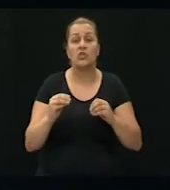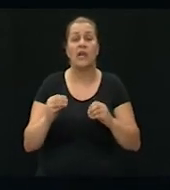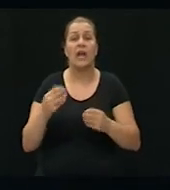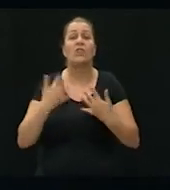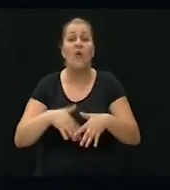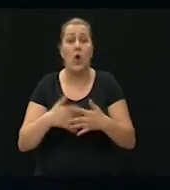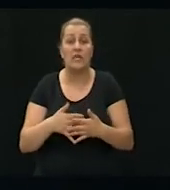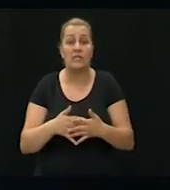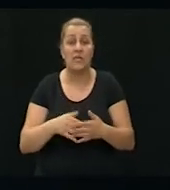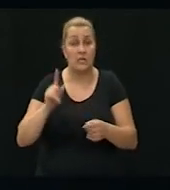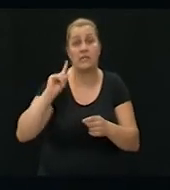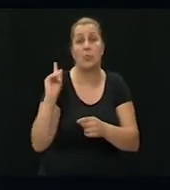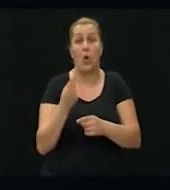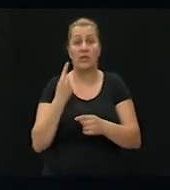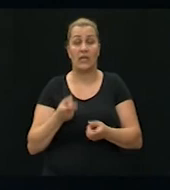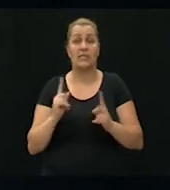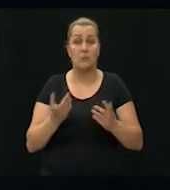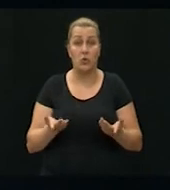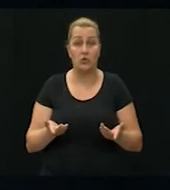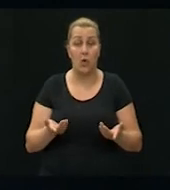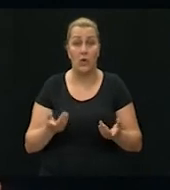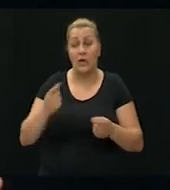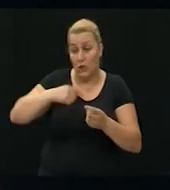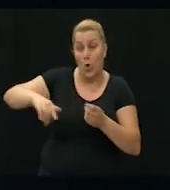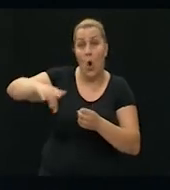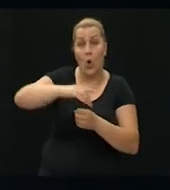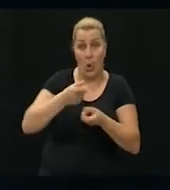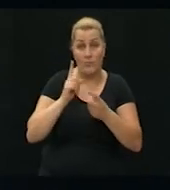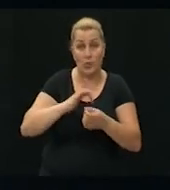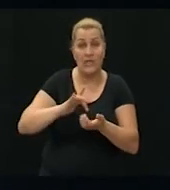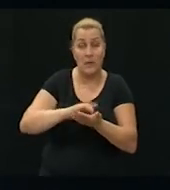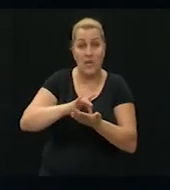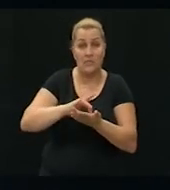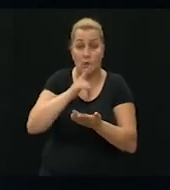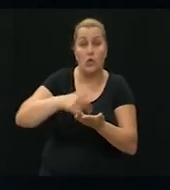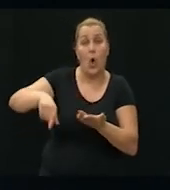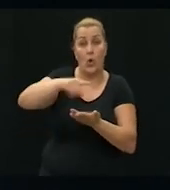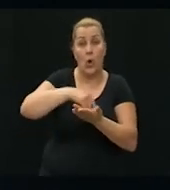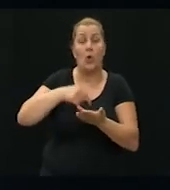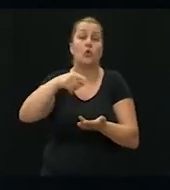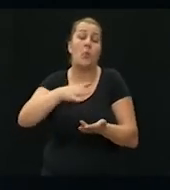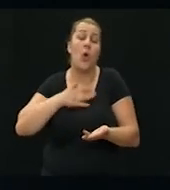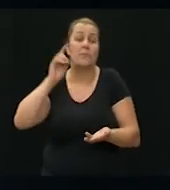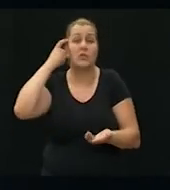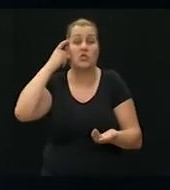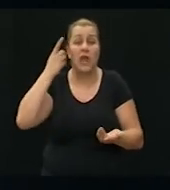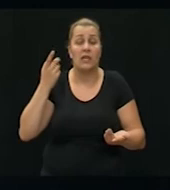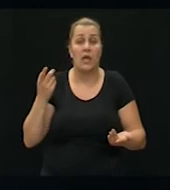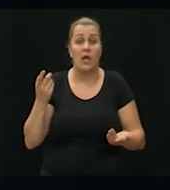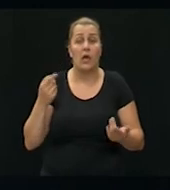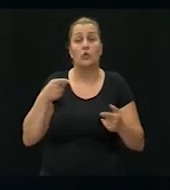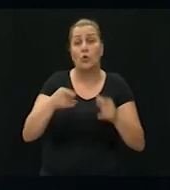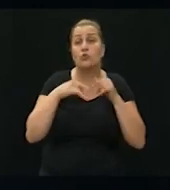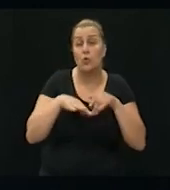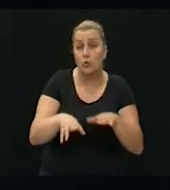jer bar Imotska krajina i okolo nije, to je samo moje osobno mišljenje, je